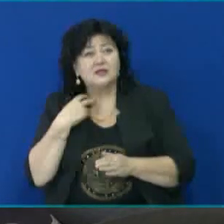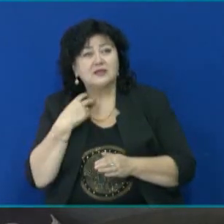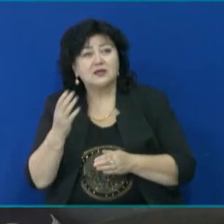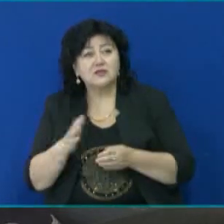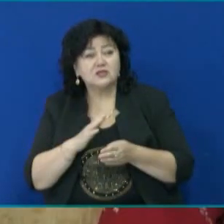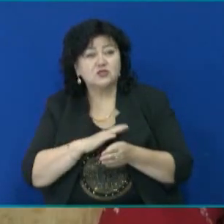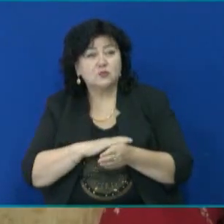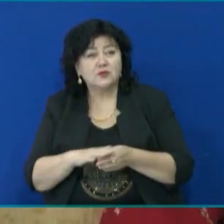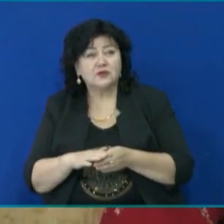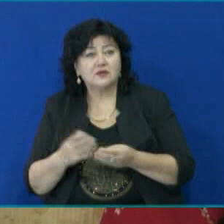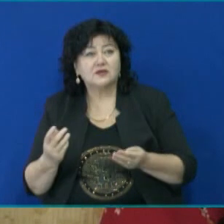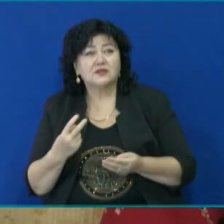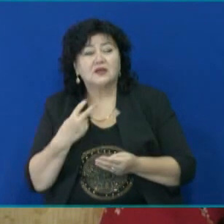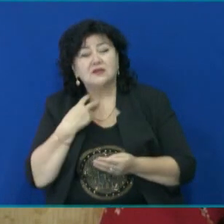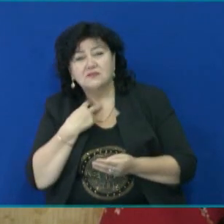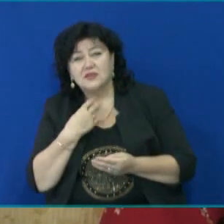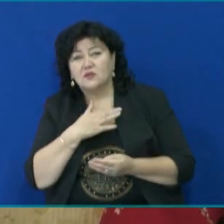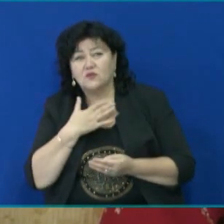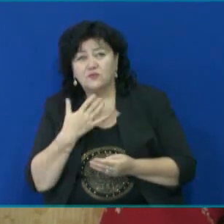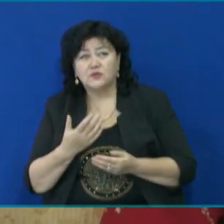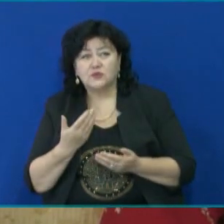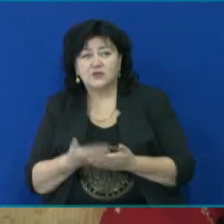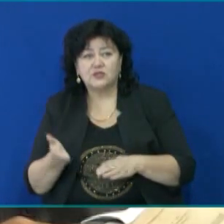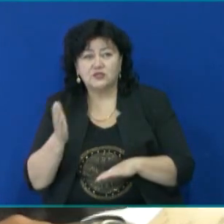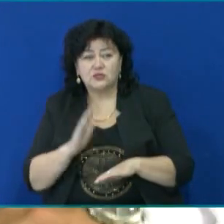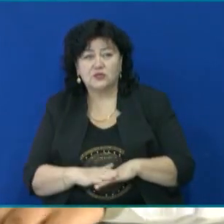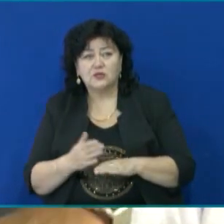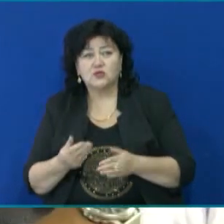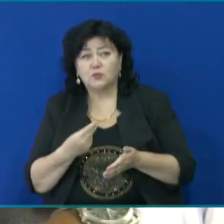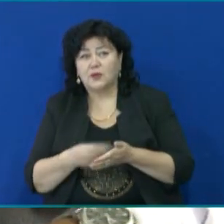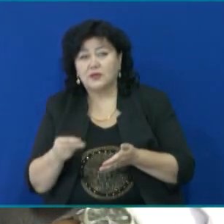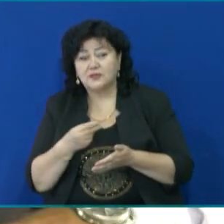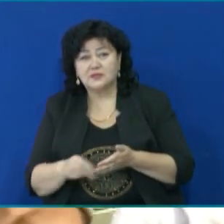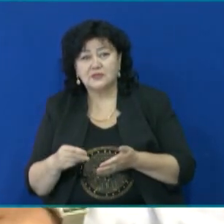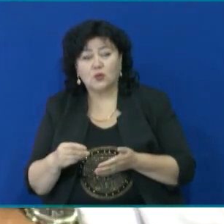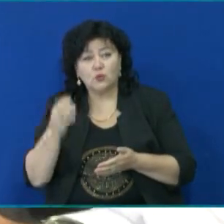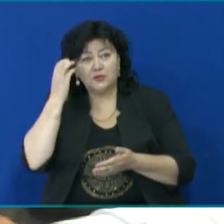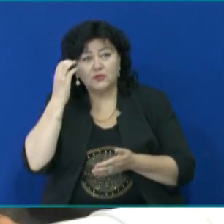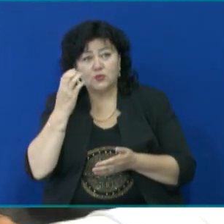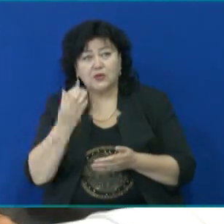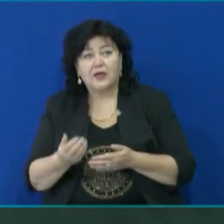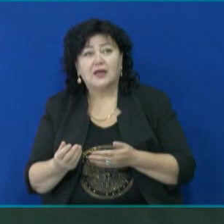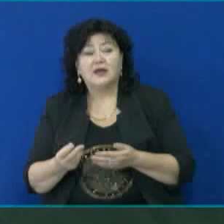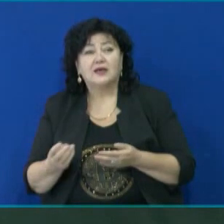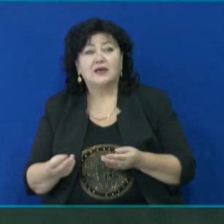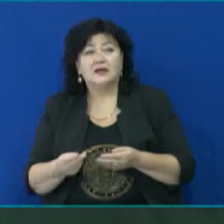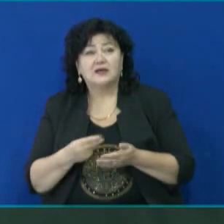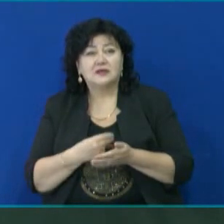бойынша қарыздарды өтеуге де қаржылық қиындыққа тап болған еді. Сондықтан көмір алуға қаражат бюджеттен бөлініп